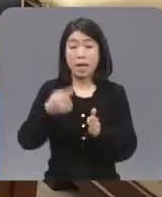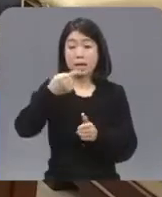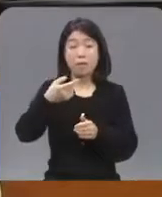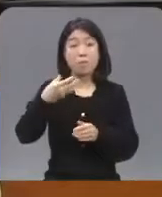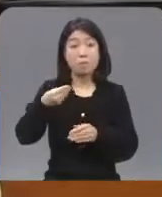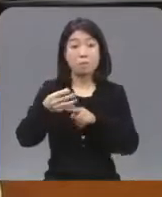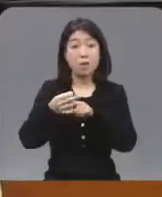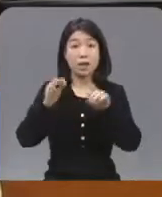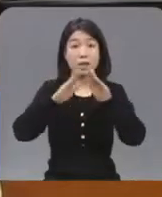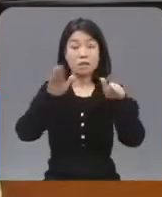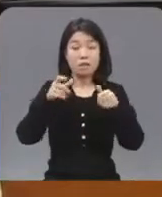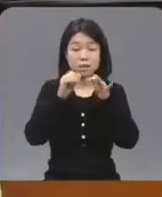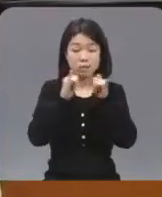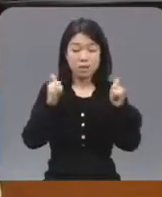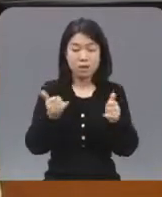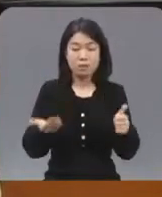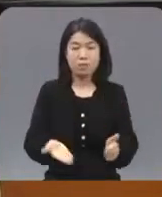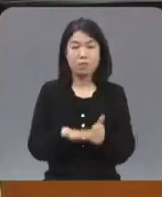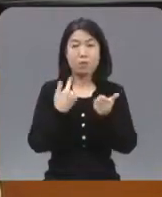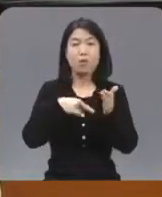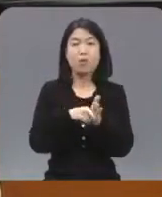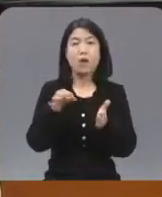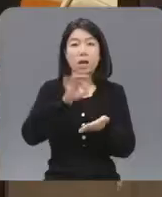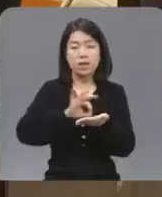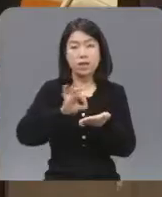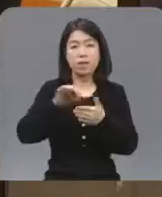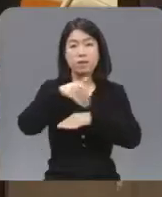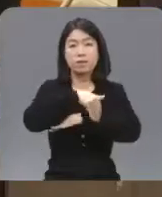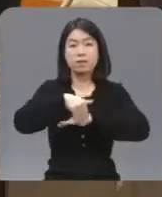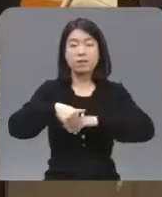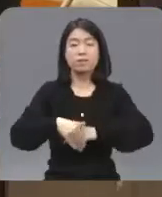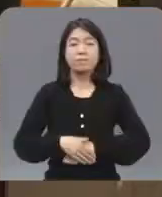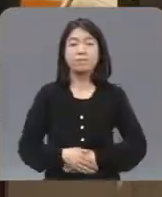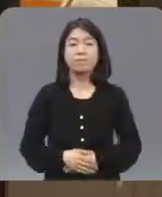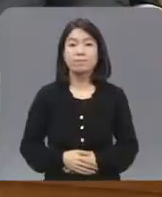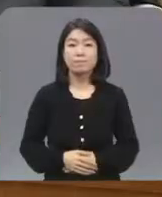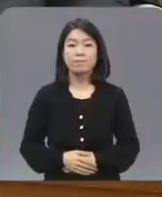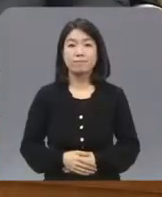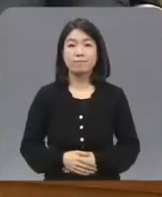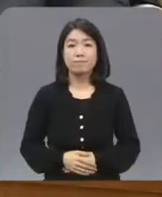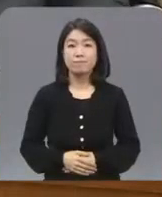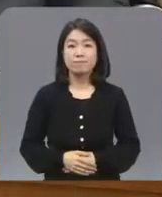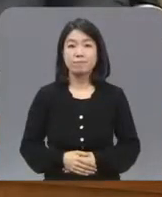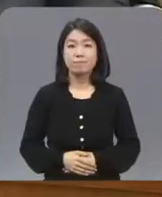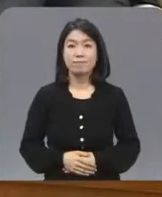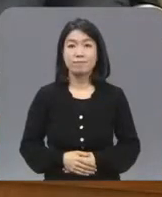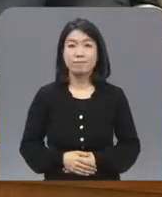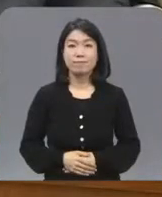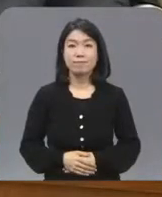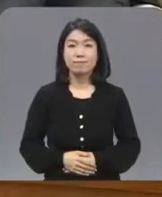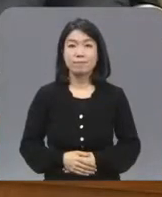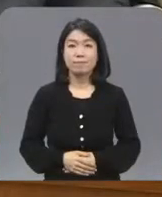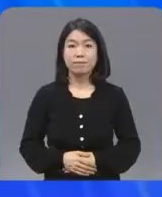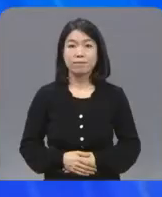장학금을 전남 인재 육성을 위한 기금으로 활용할 예정입니다. 지금까지 단신 브리핑이었습니다.